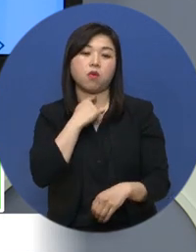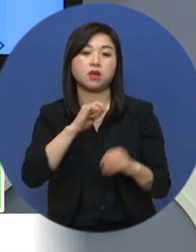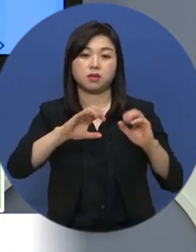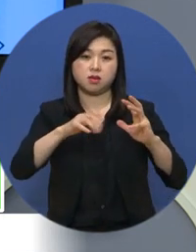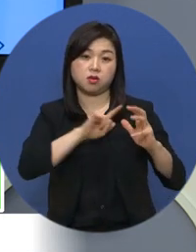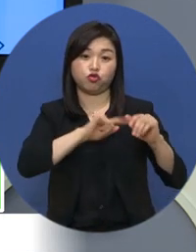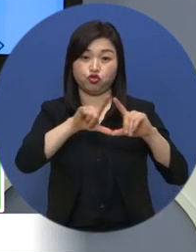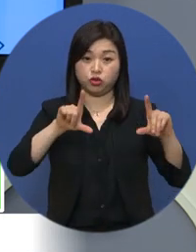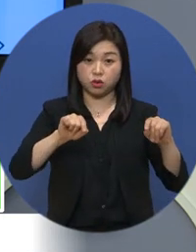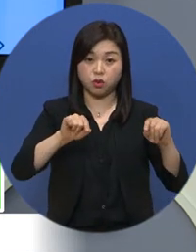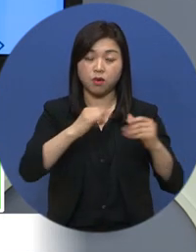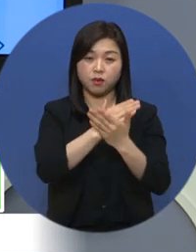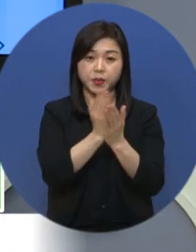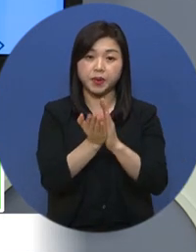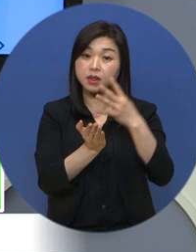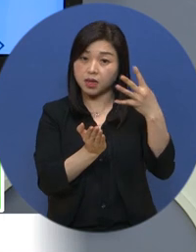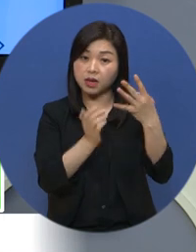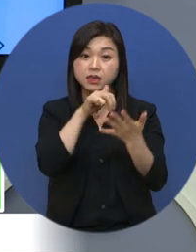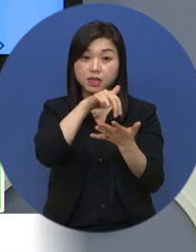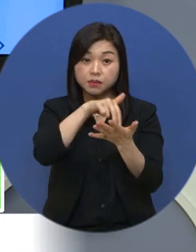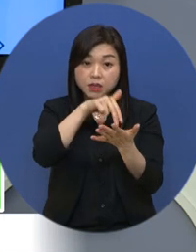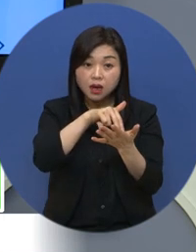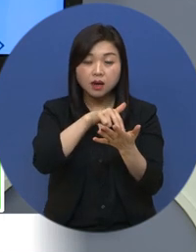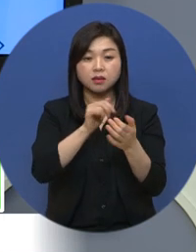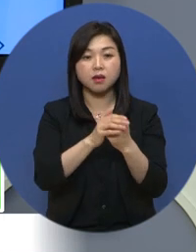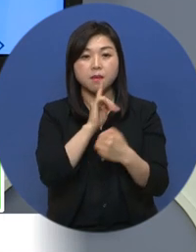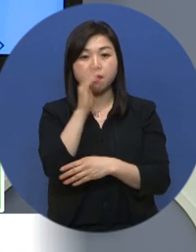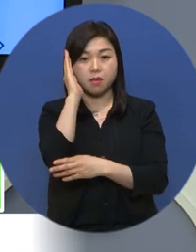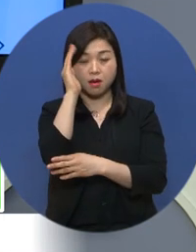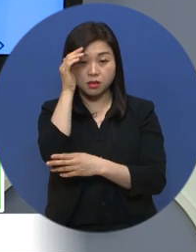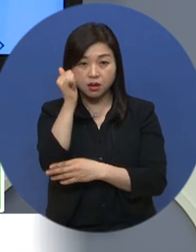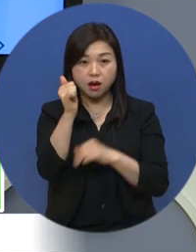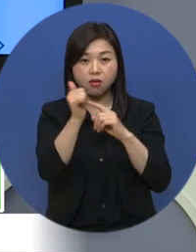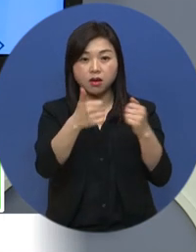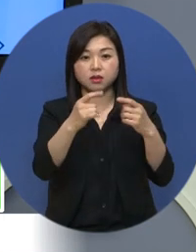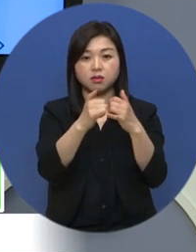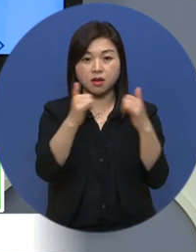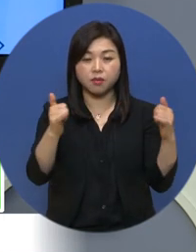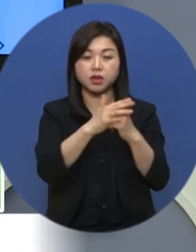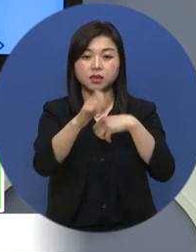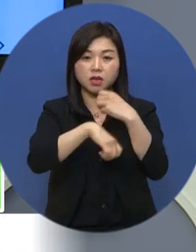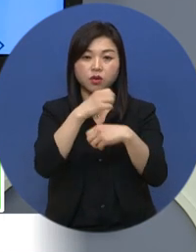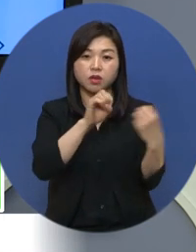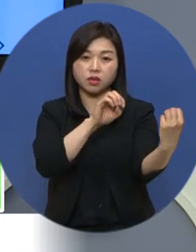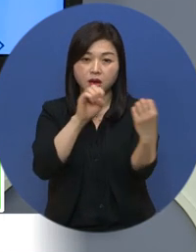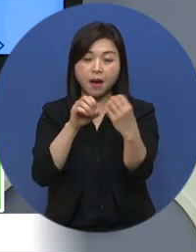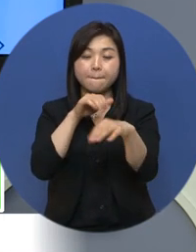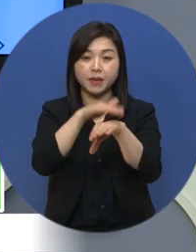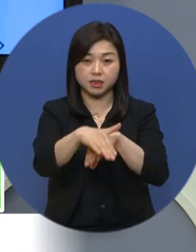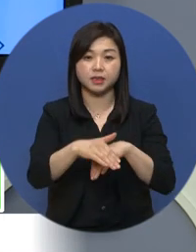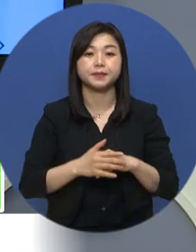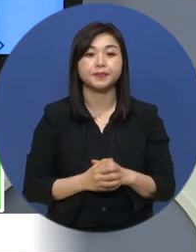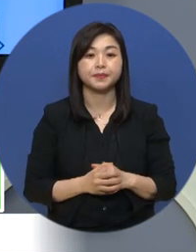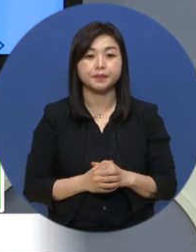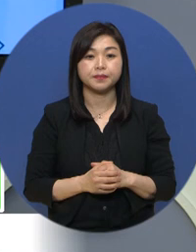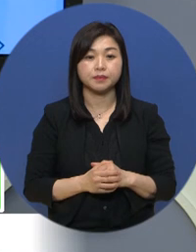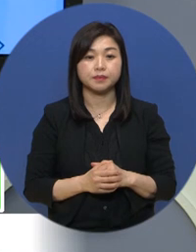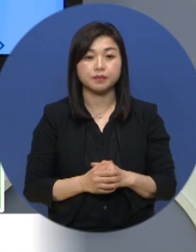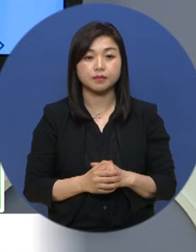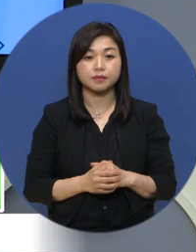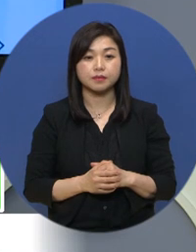주제로 4가지 큰 관점에 대해 주 발언 자와 방청 되기 자유롭게 이야기하는 방식으로 진행됐습니다